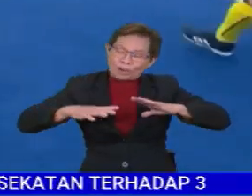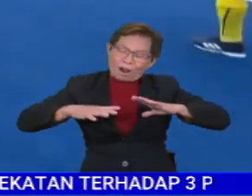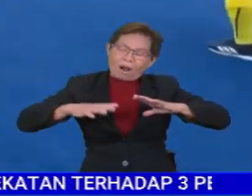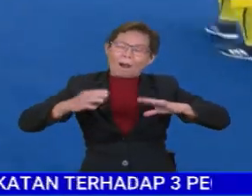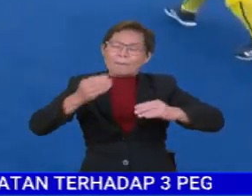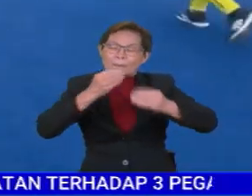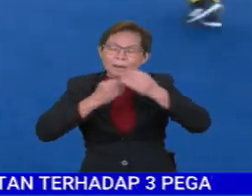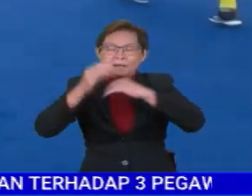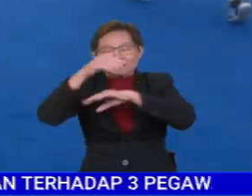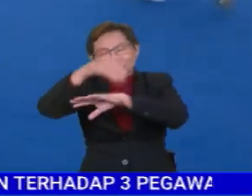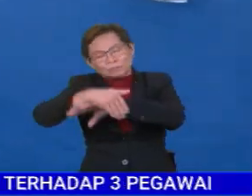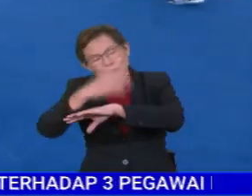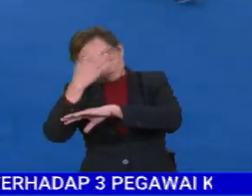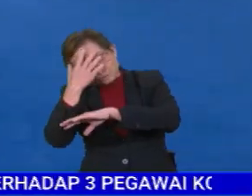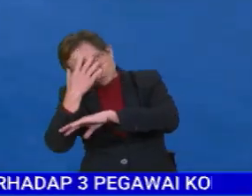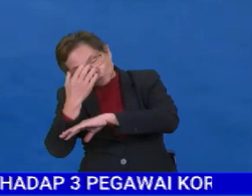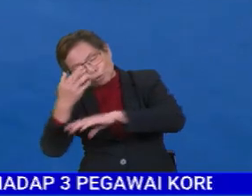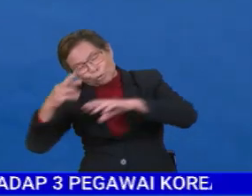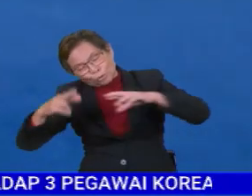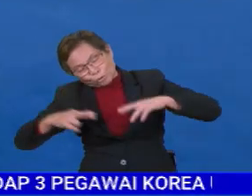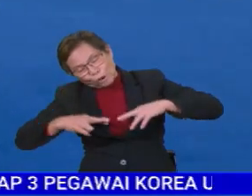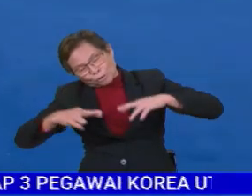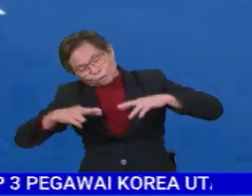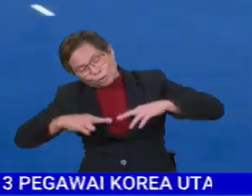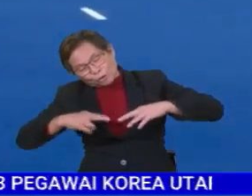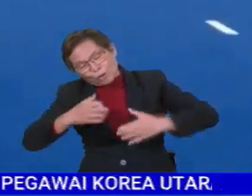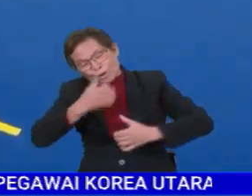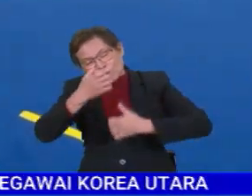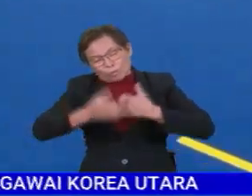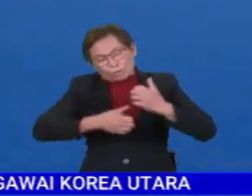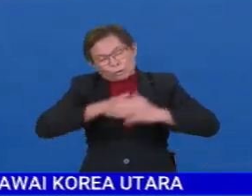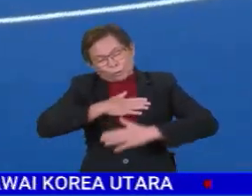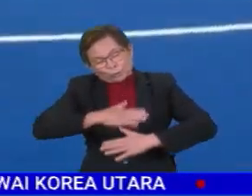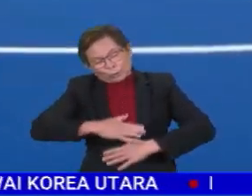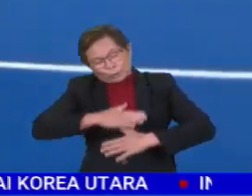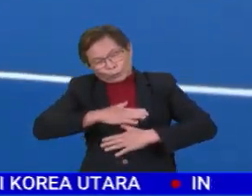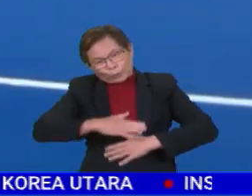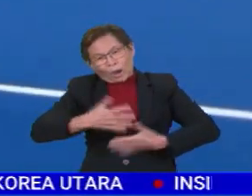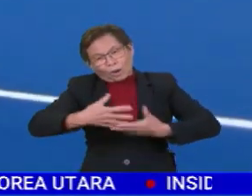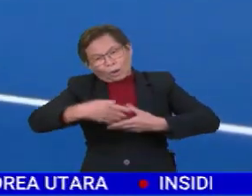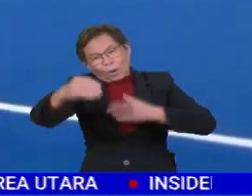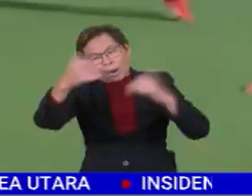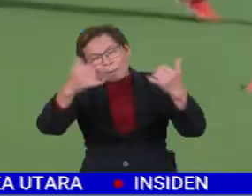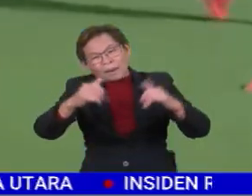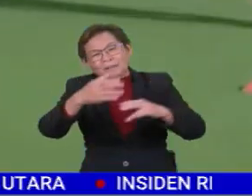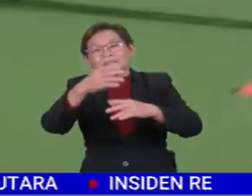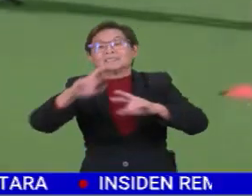rehat, makan dan tidur dengan betul. Rest pindah mereka dan emosi mereka dan keluar untuk bermain separuh akhir.